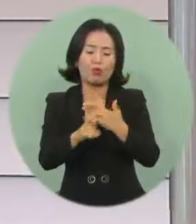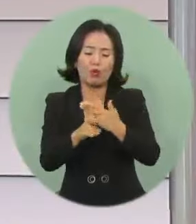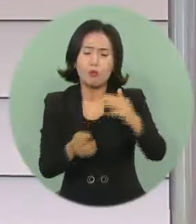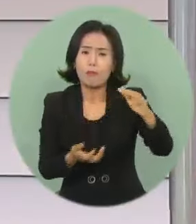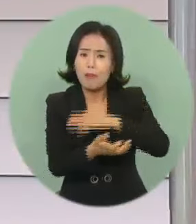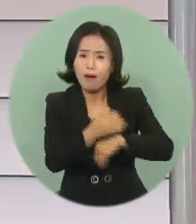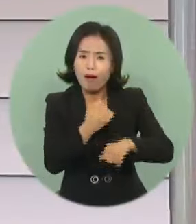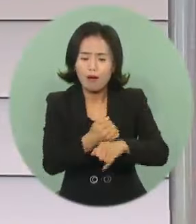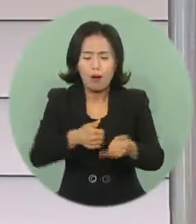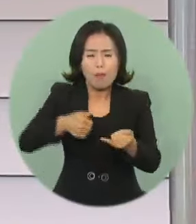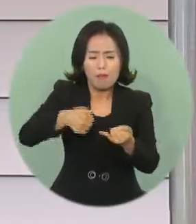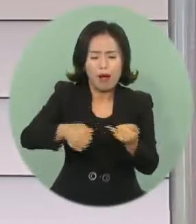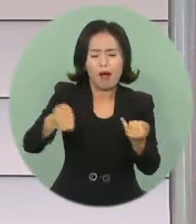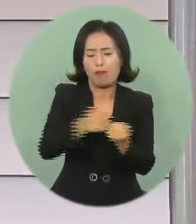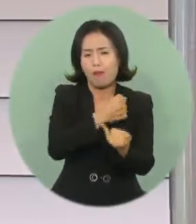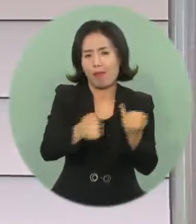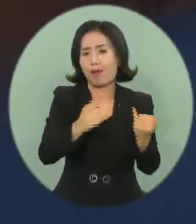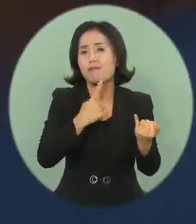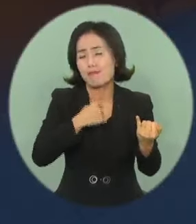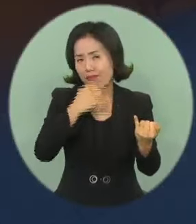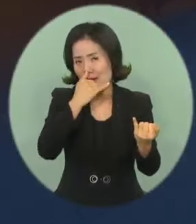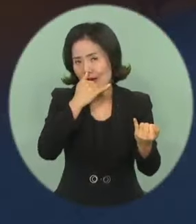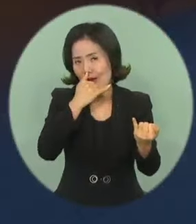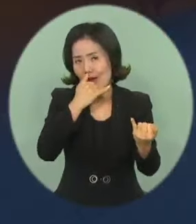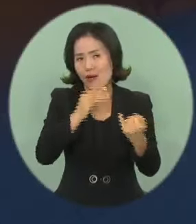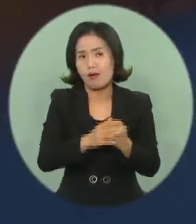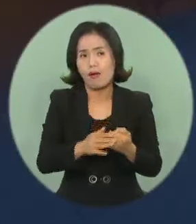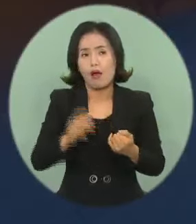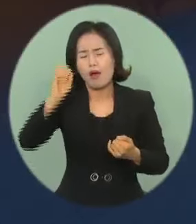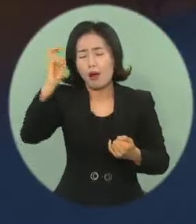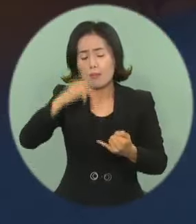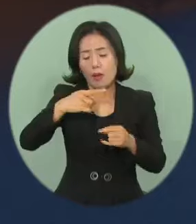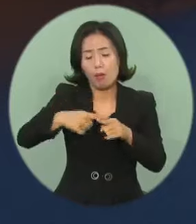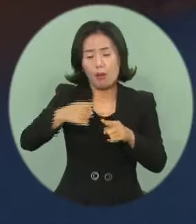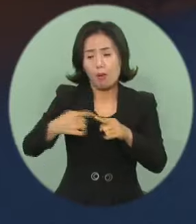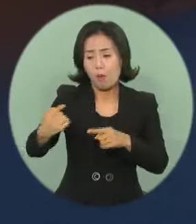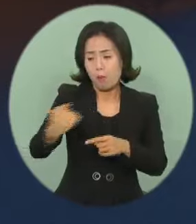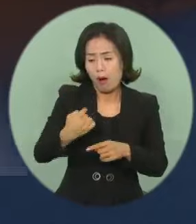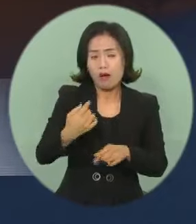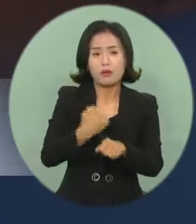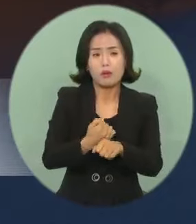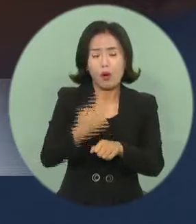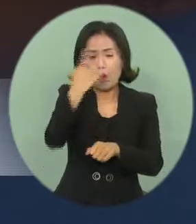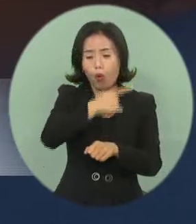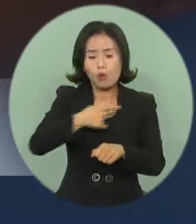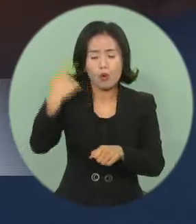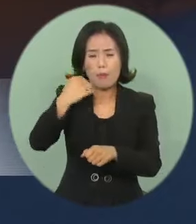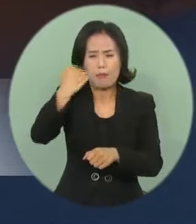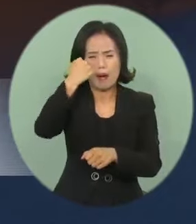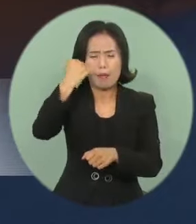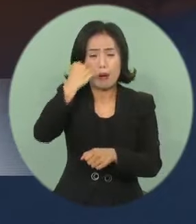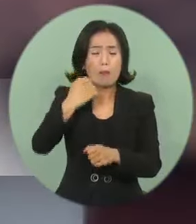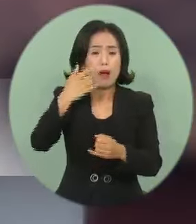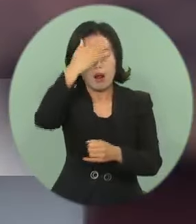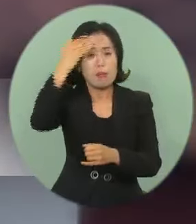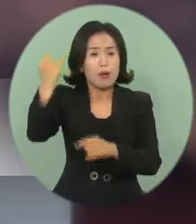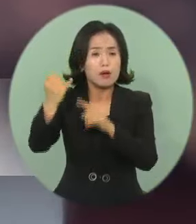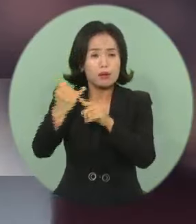침입해 강간과 폭행을 했습니다. 자정 무렵 흉기를 들고 들이닥친 괴한에 얼굴 등을 얻어맞은